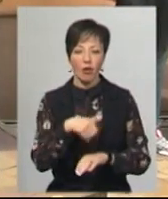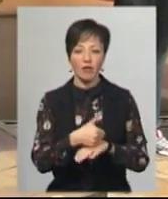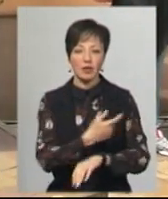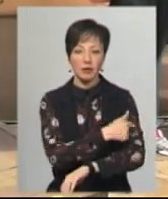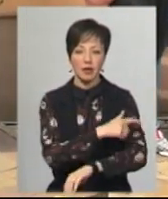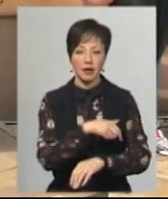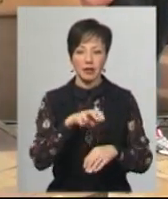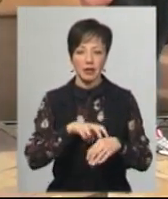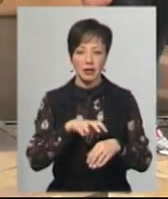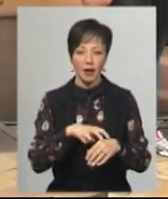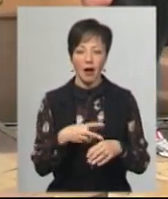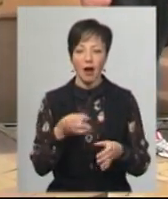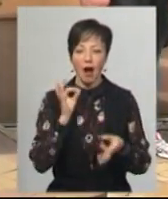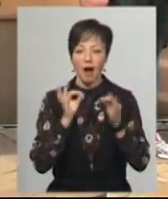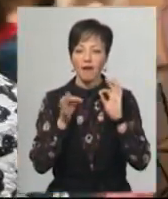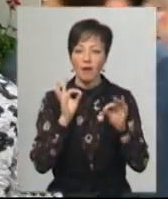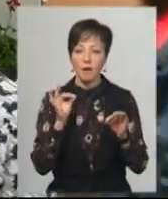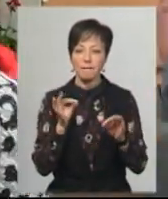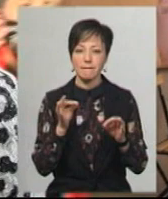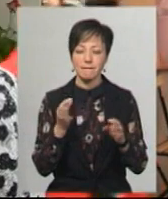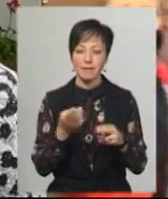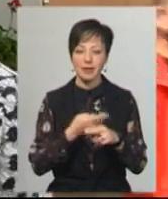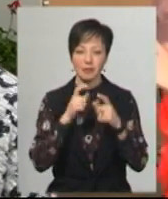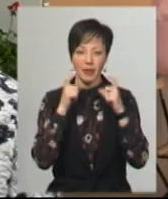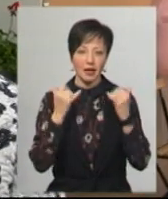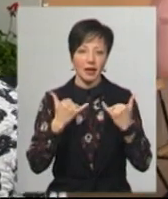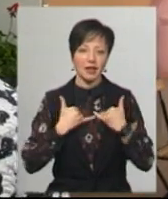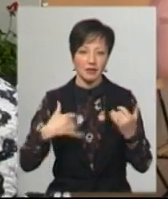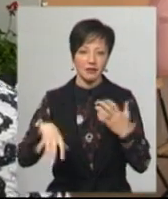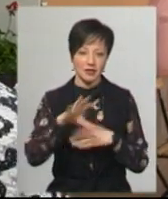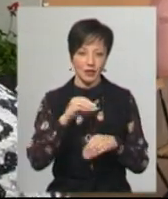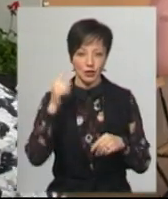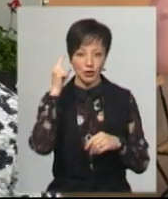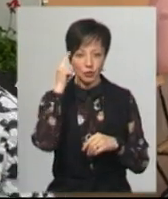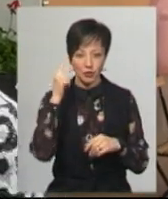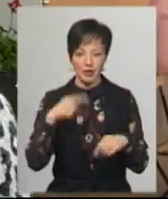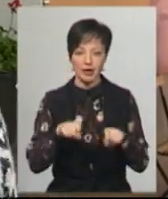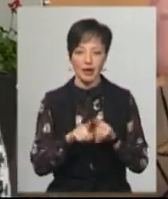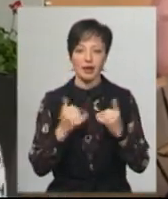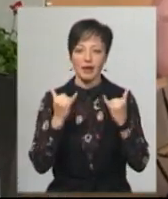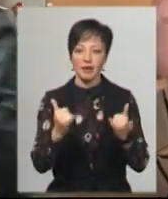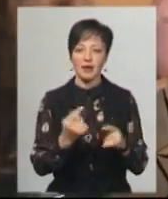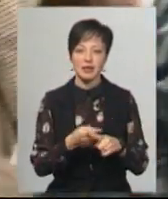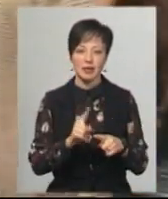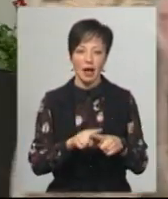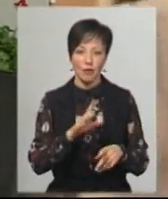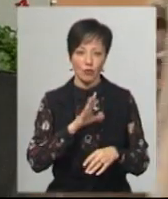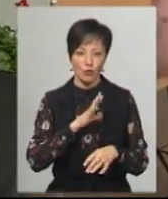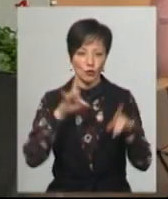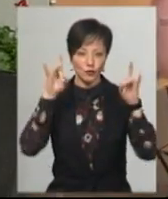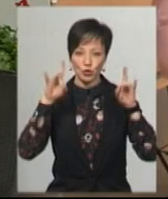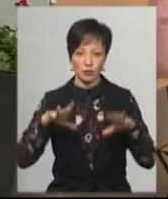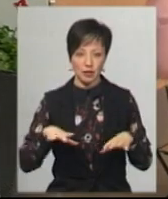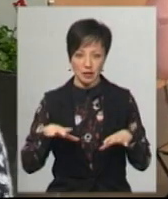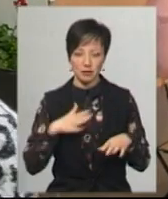лікарем викликав у серединку? По-перше, для нас у всіх, я думаю, так як і для вас, це був